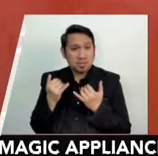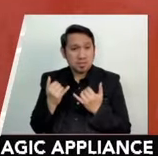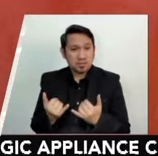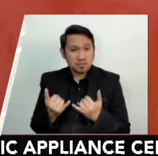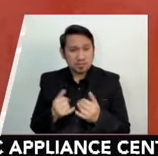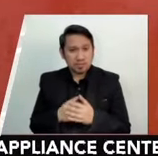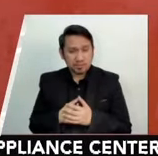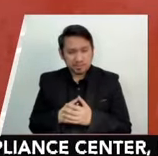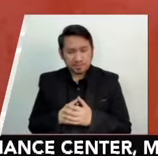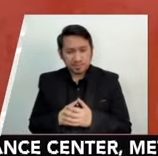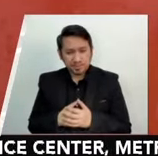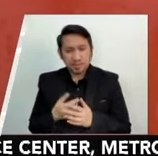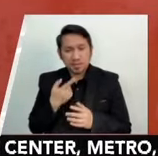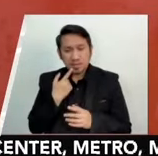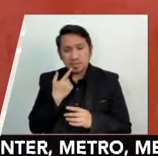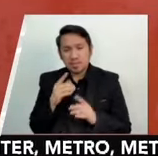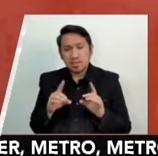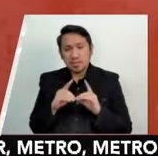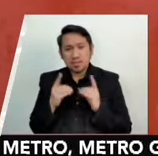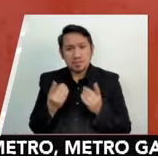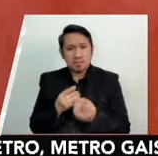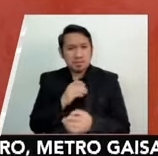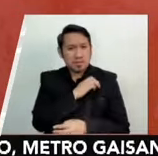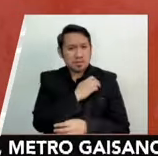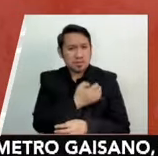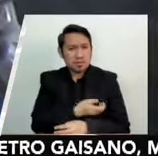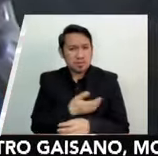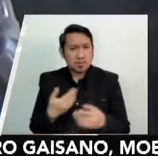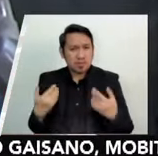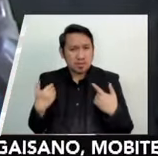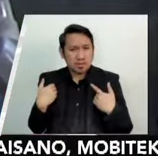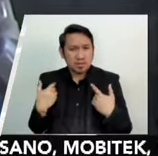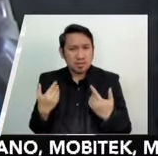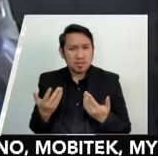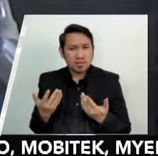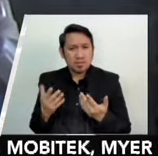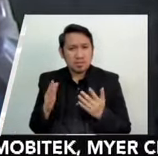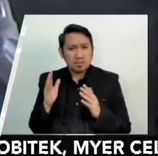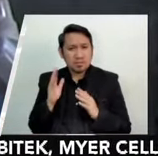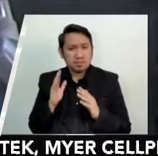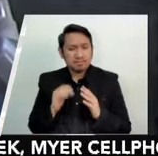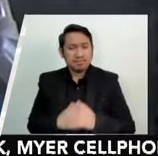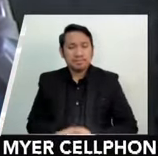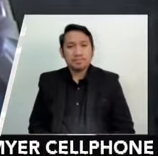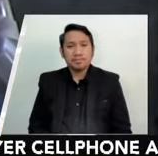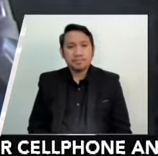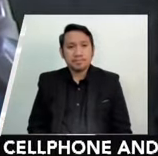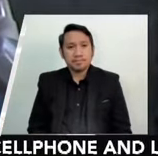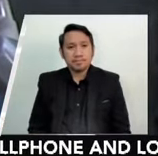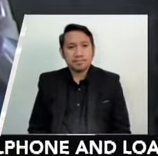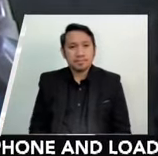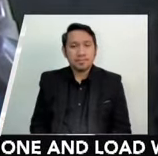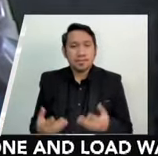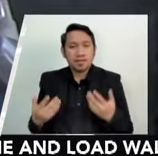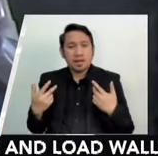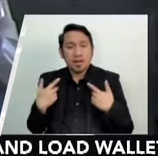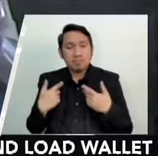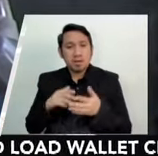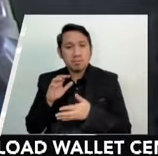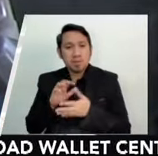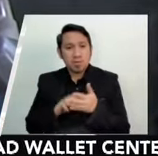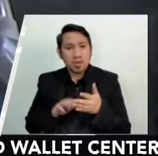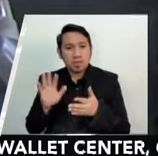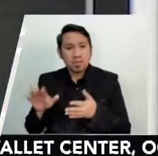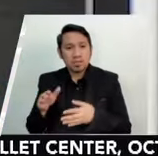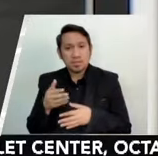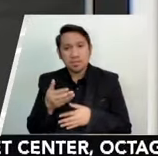Energy ay magkakaroon ng mga seri ng mga pagtaas sapagkat yung pagbabawas nga ng supply ng OPEC